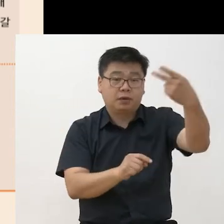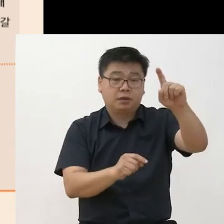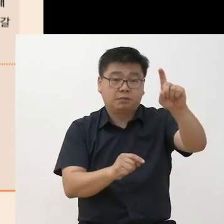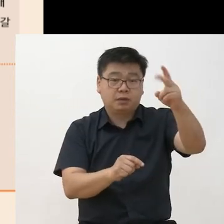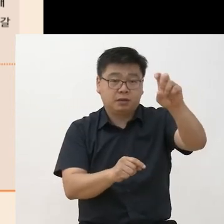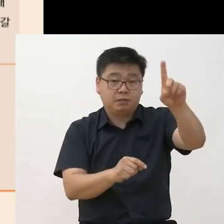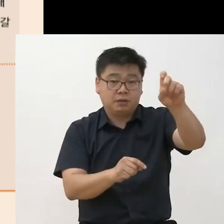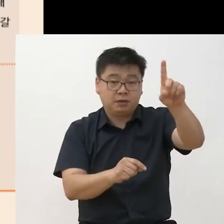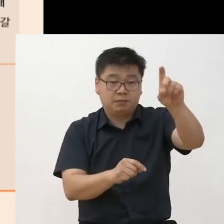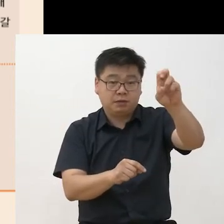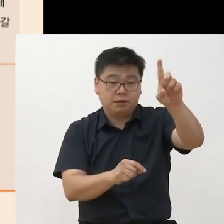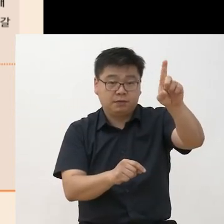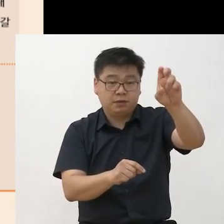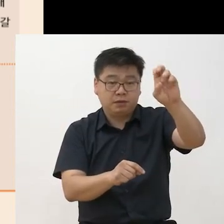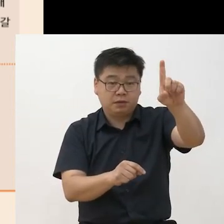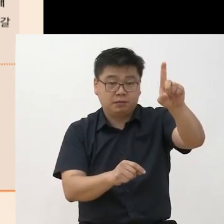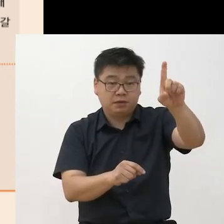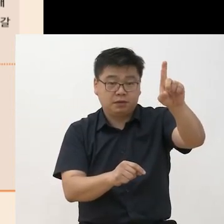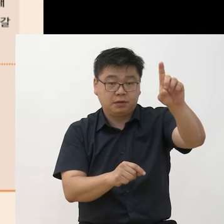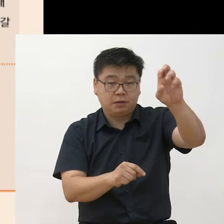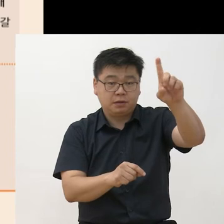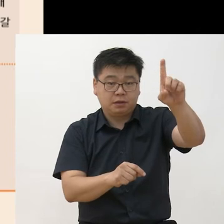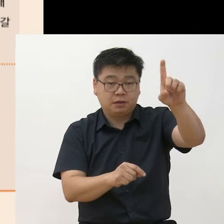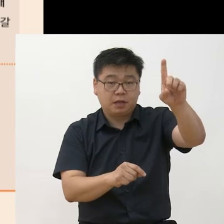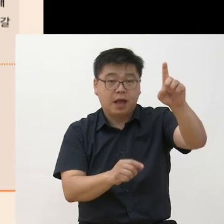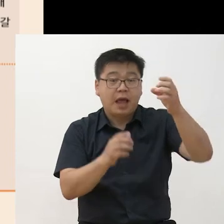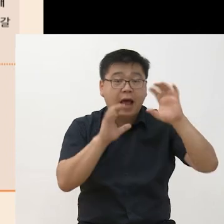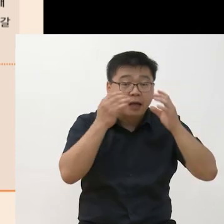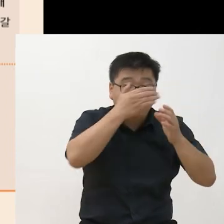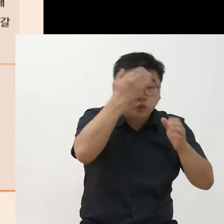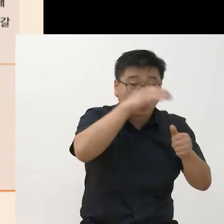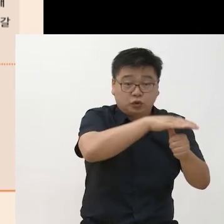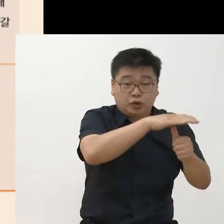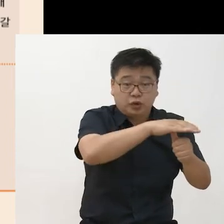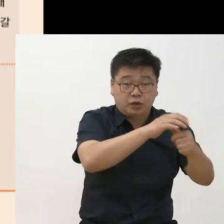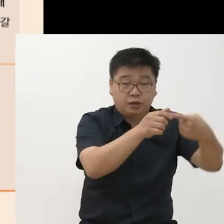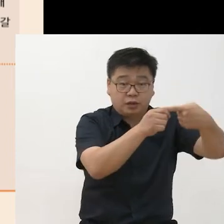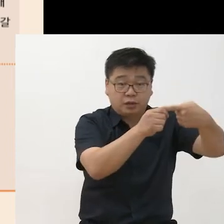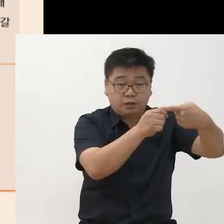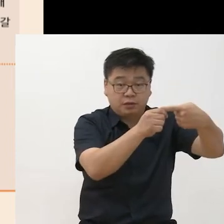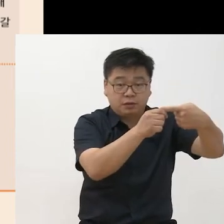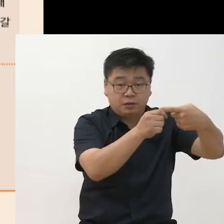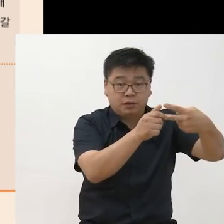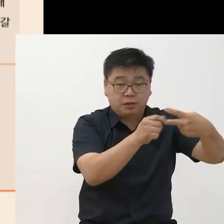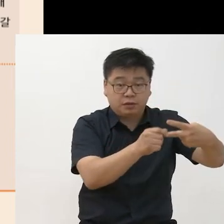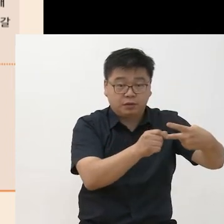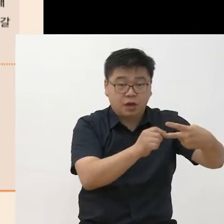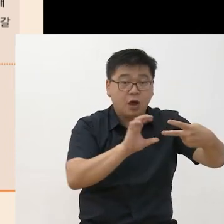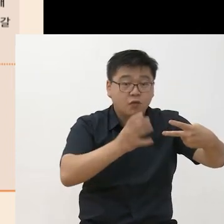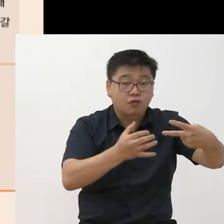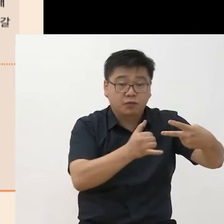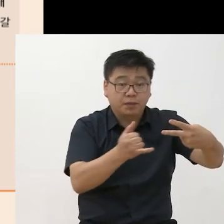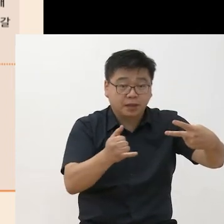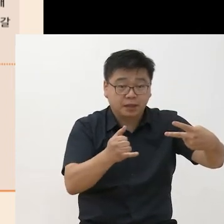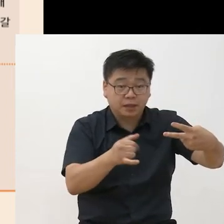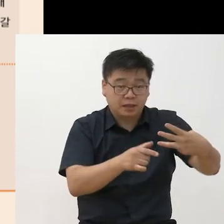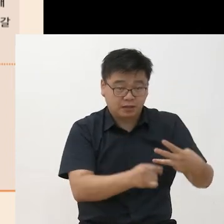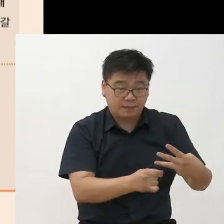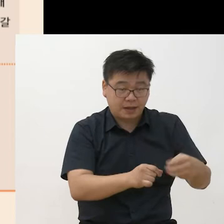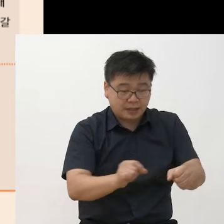2021년도에는 좀 전에 말씀드린 것처럼 아동 청소년 분야, 국민 일반 분야,